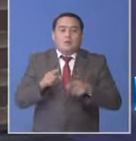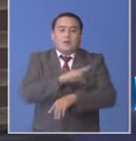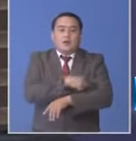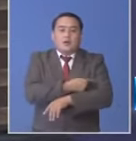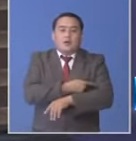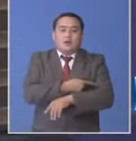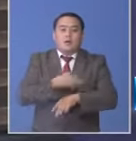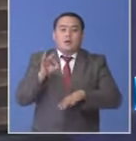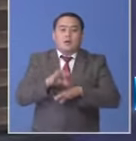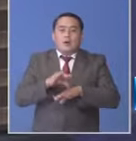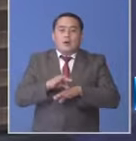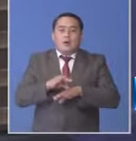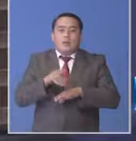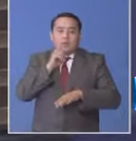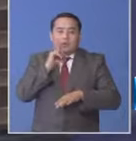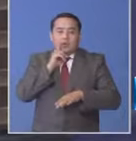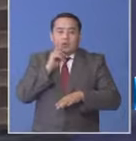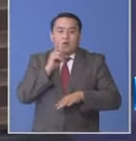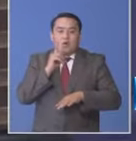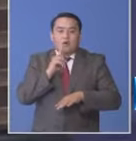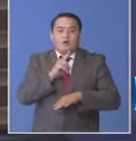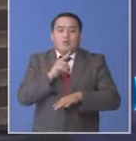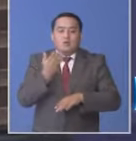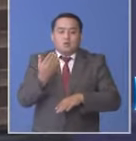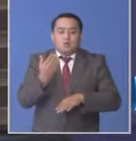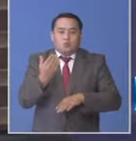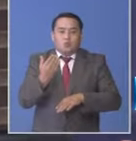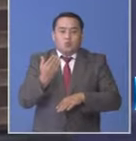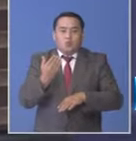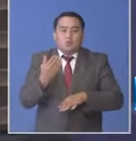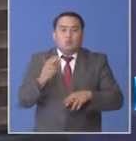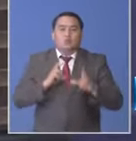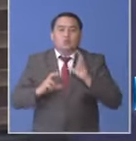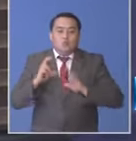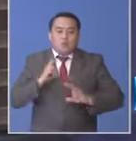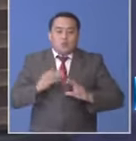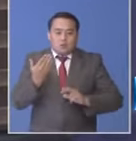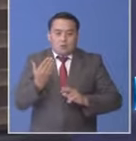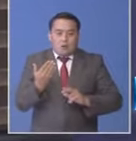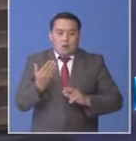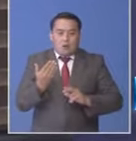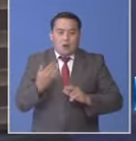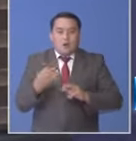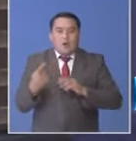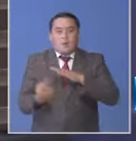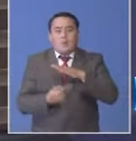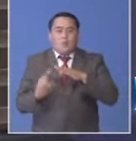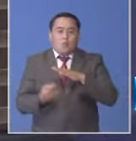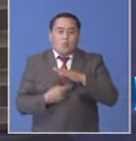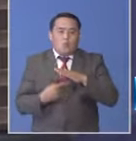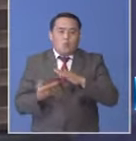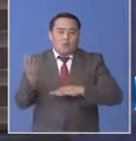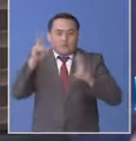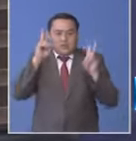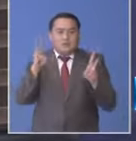критическом состоянии в руки молодого врача. А это тот самый горе-студент, который в свое время прогуливал занятия и даже